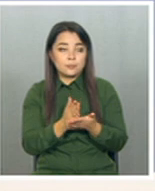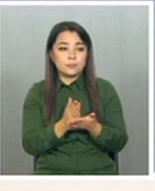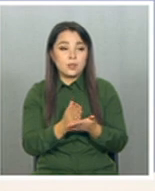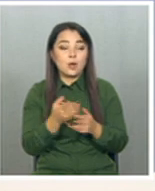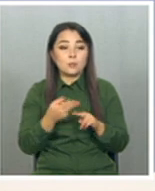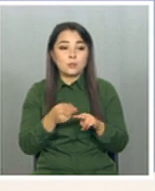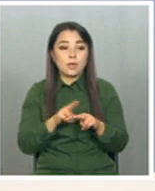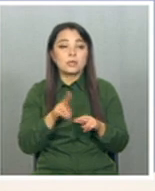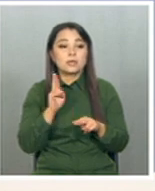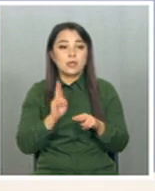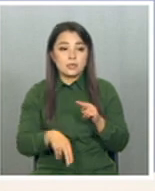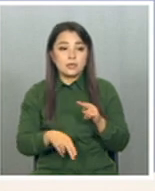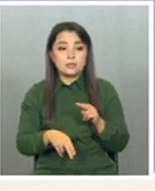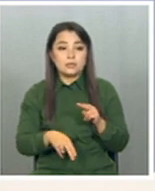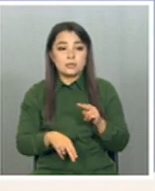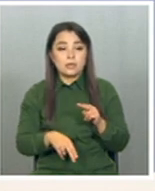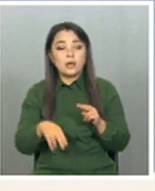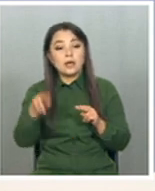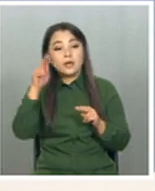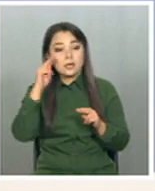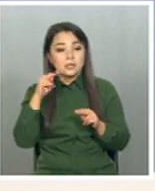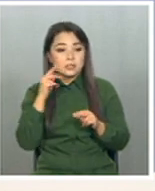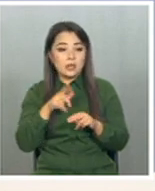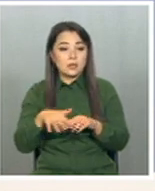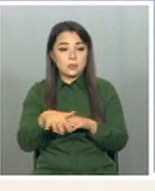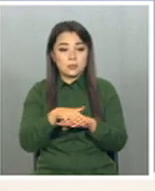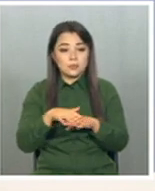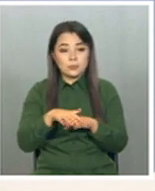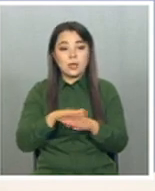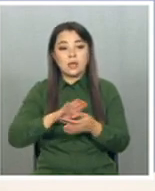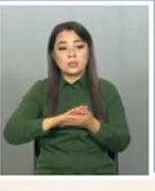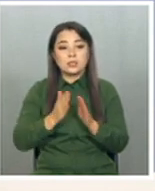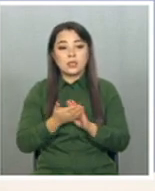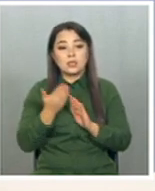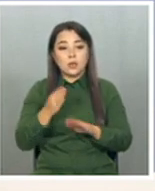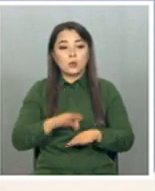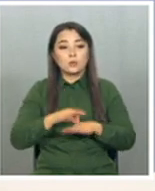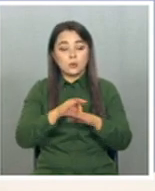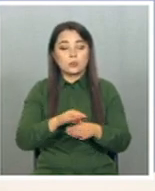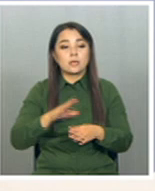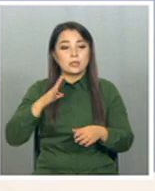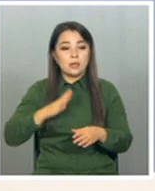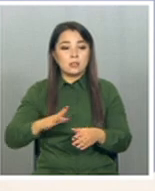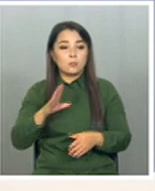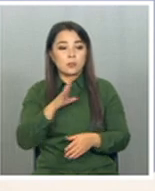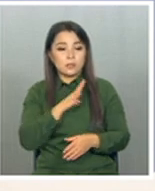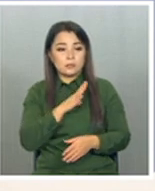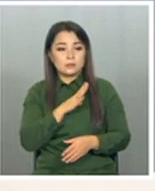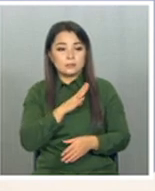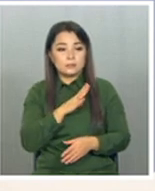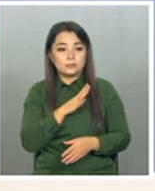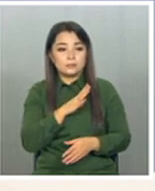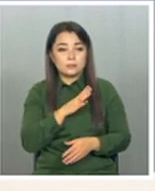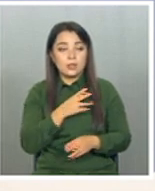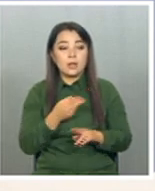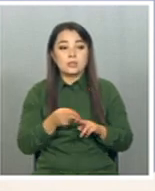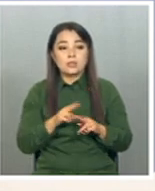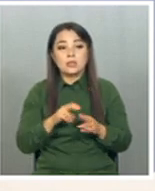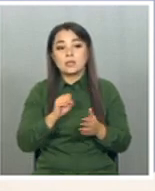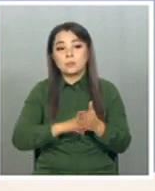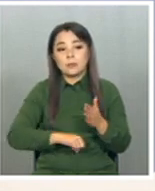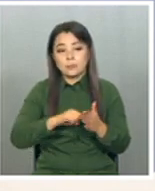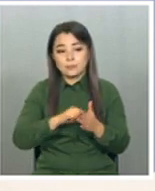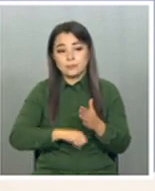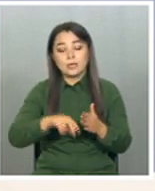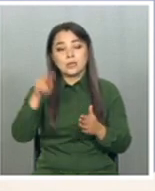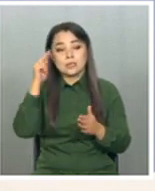Бұдан кейін Қытаймен келіссөз жүргізуге тура келді. Себебі